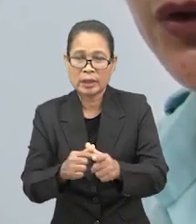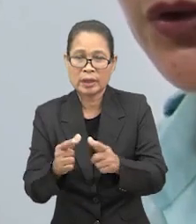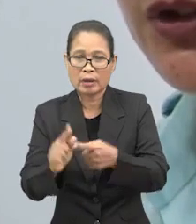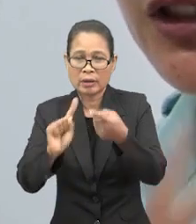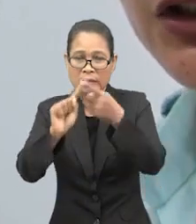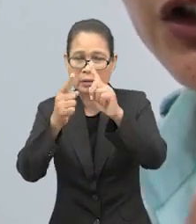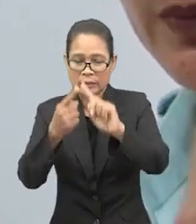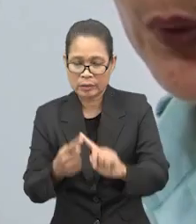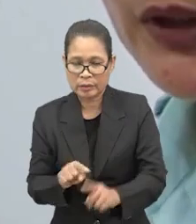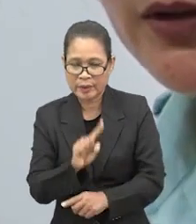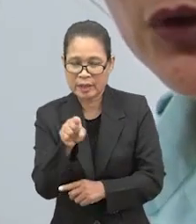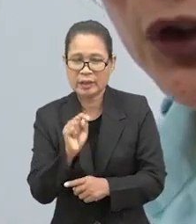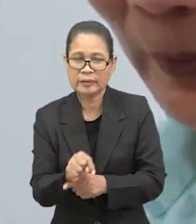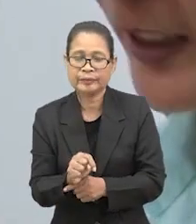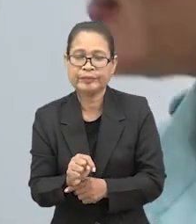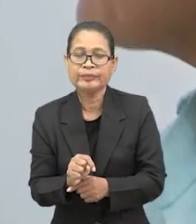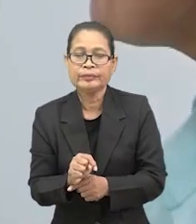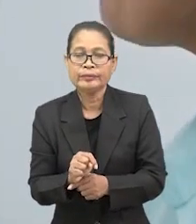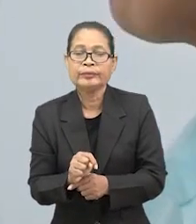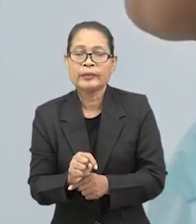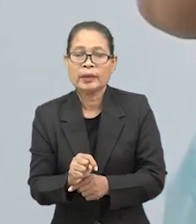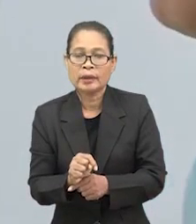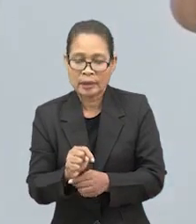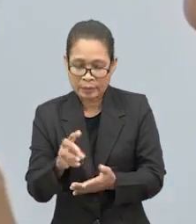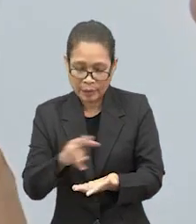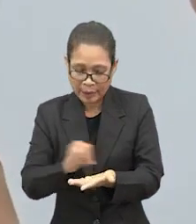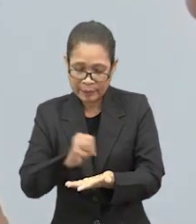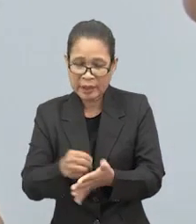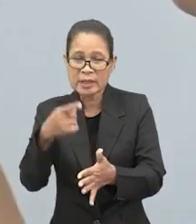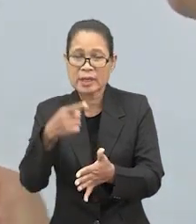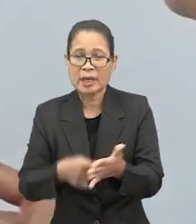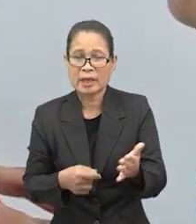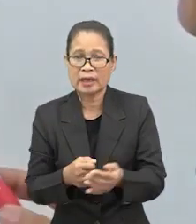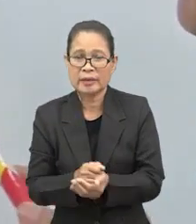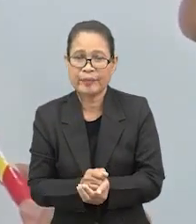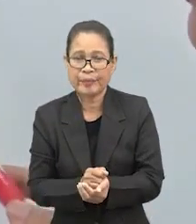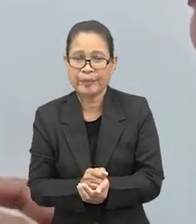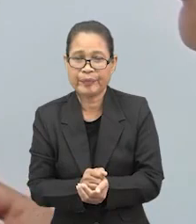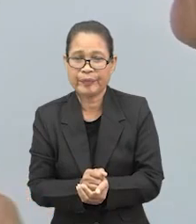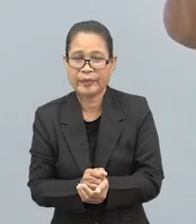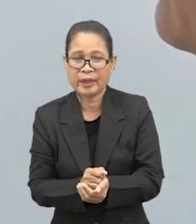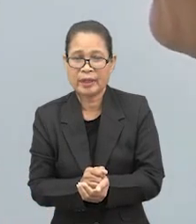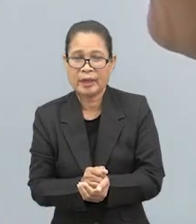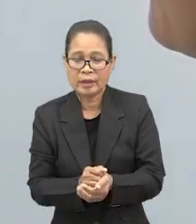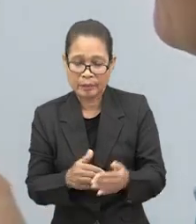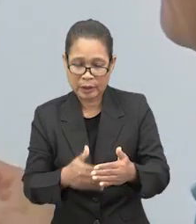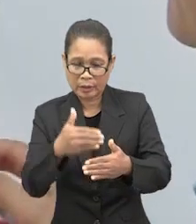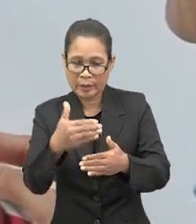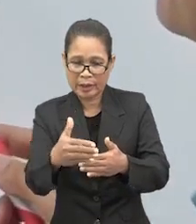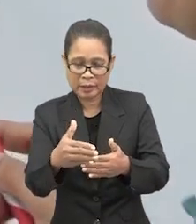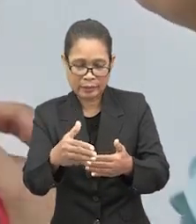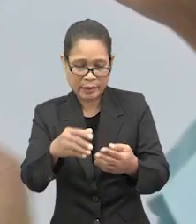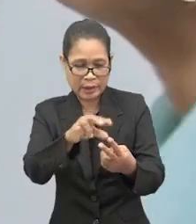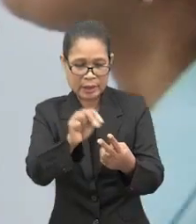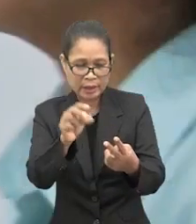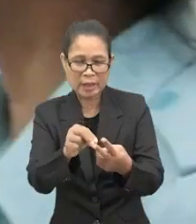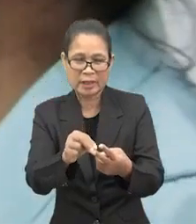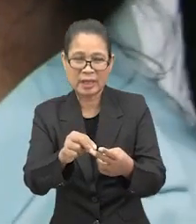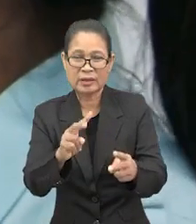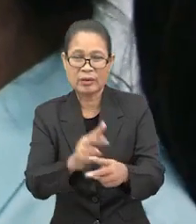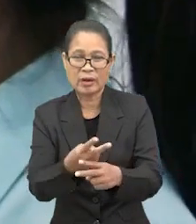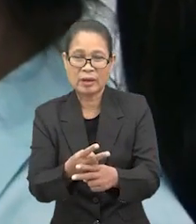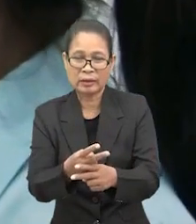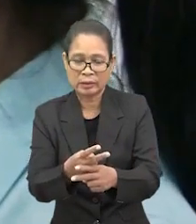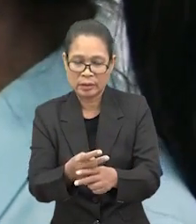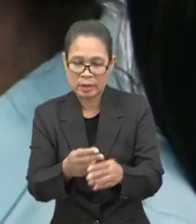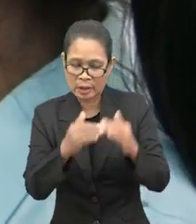nuôn cốt. Rư có chư chùm nuôn, tôi sự thiệt. Hay bỏ màn vị thi chư bỏ màn vị thi ấy. Né. Chà. Bởi tốt mà tiếp